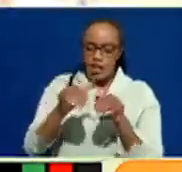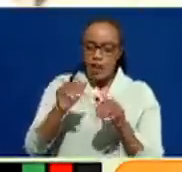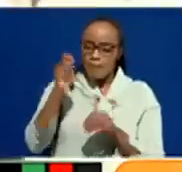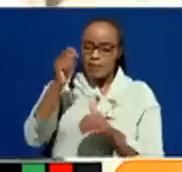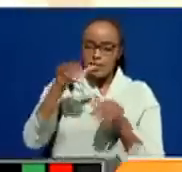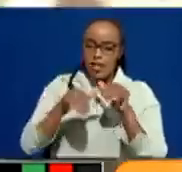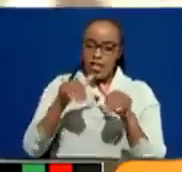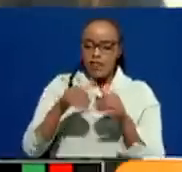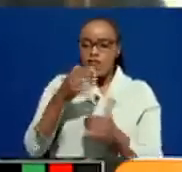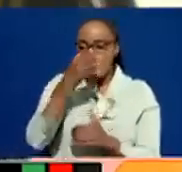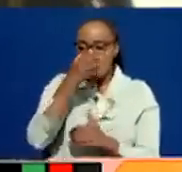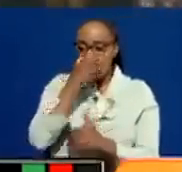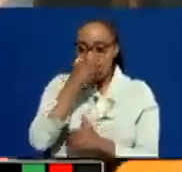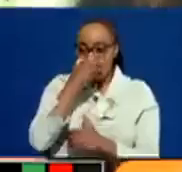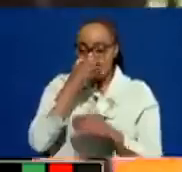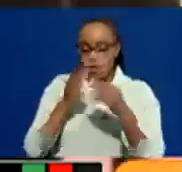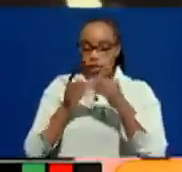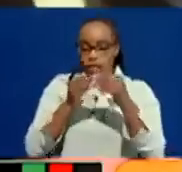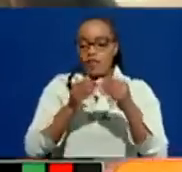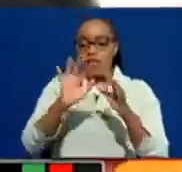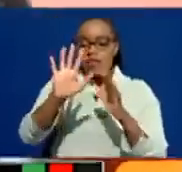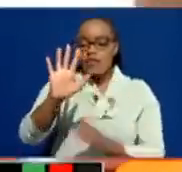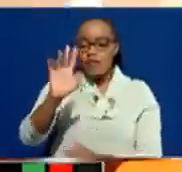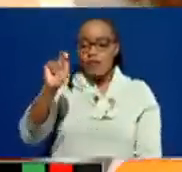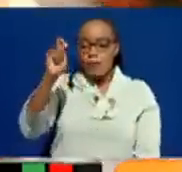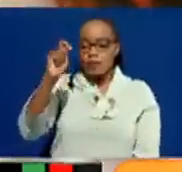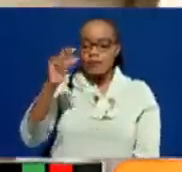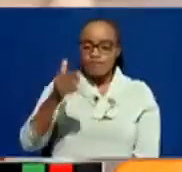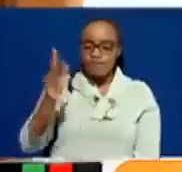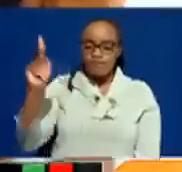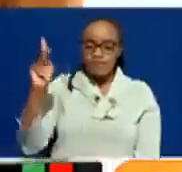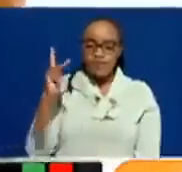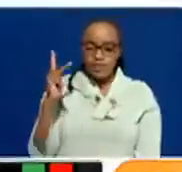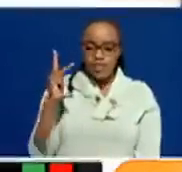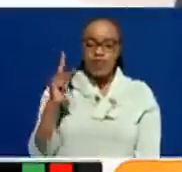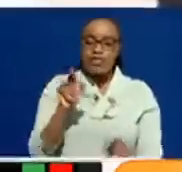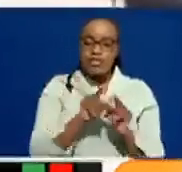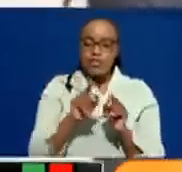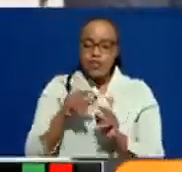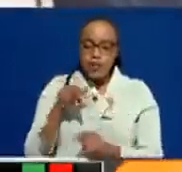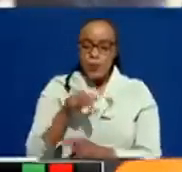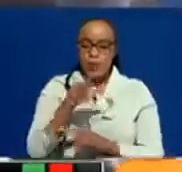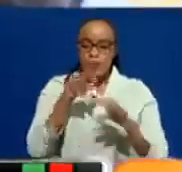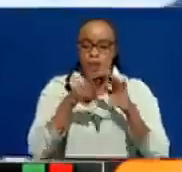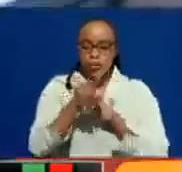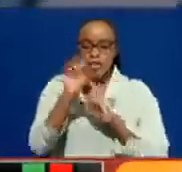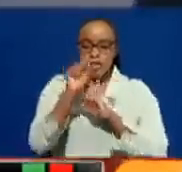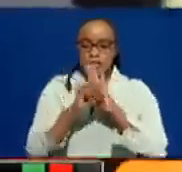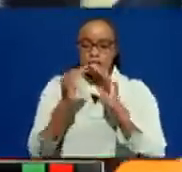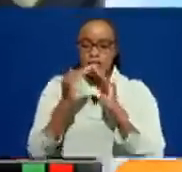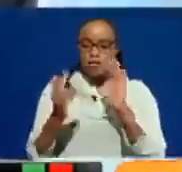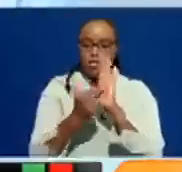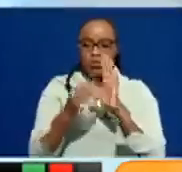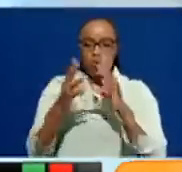Ruto mikoba ya zana za utawala kama rais wa tano wa Jamhuri ya Kenya, huku matembezi ya ndani ya ikulu